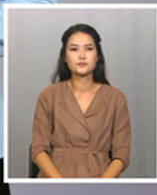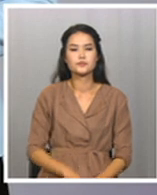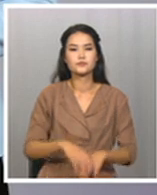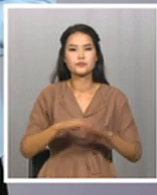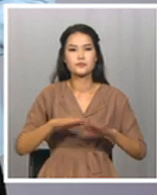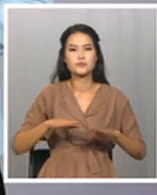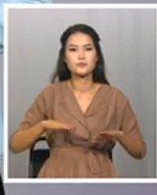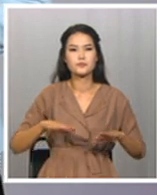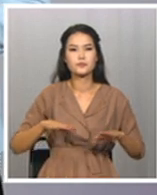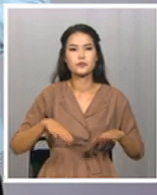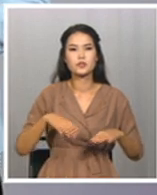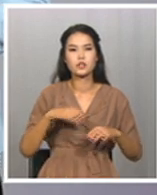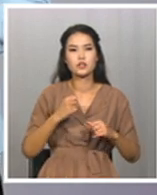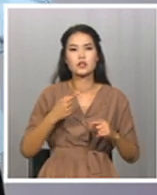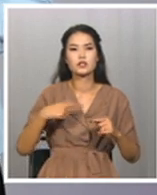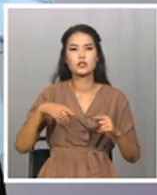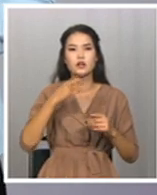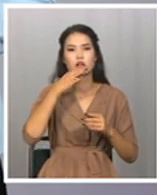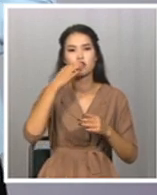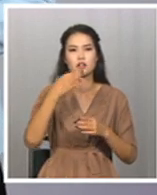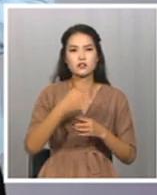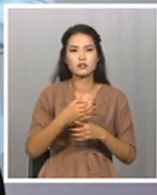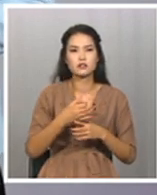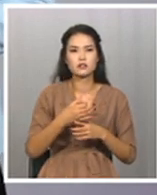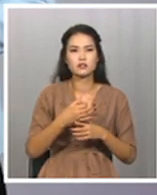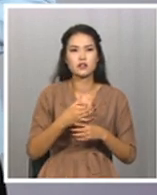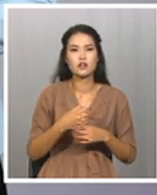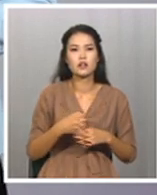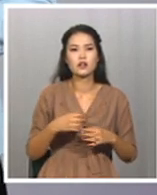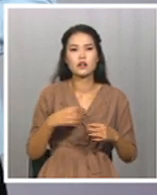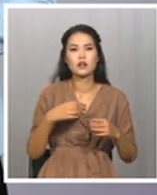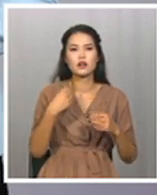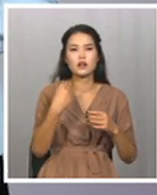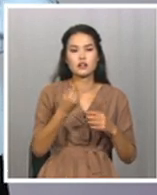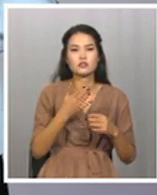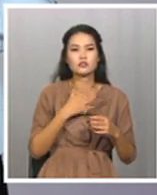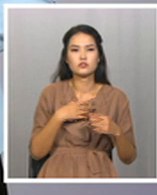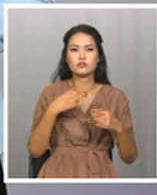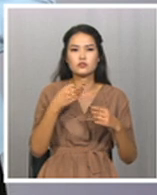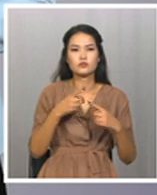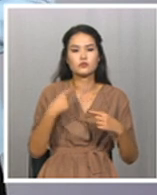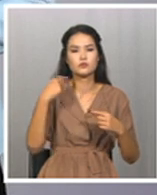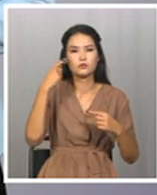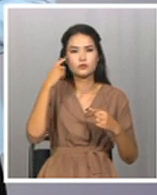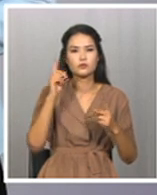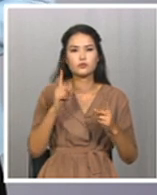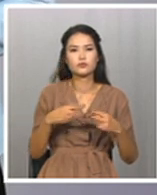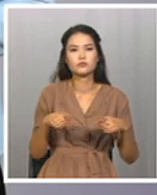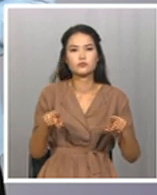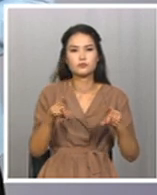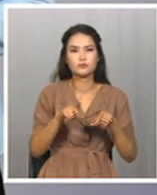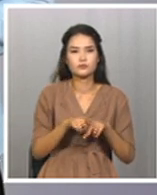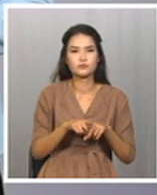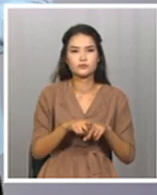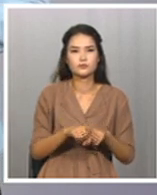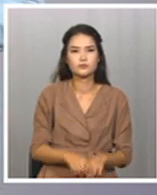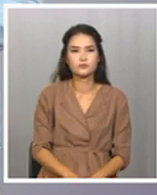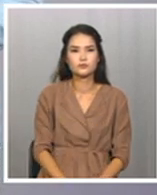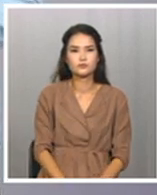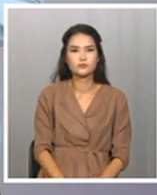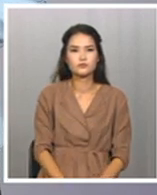Оқушылар, сіздердің де жауаптарыңыз біздегі жауап үлгісіне сәйкес келеді деген үміттемін.